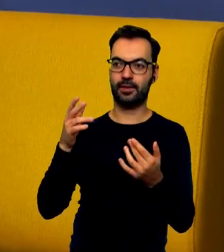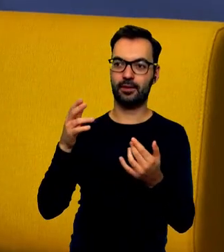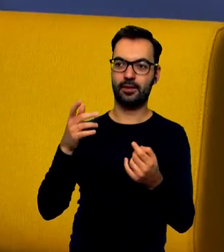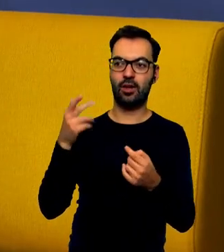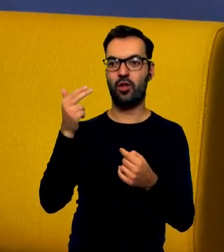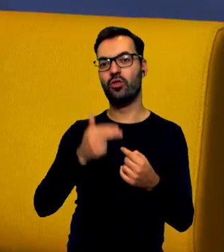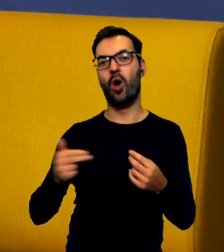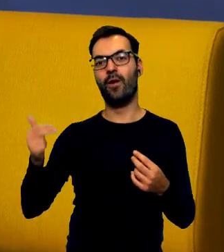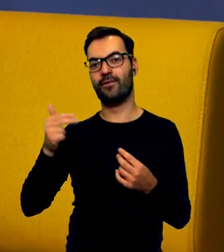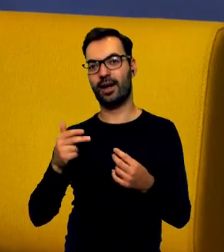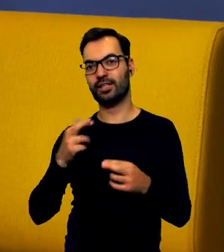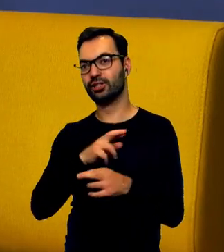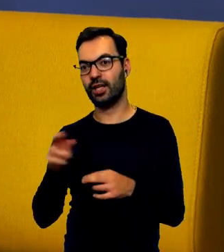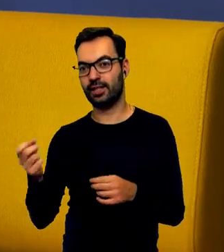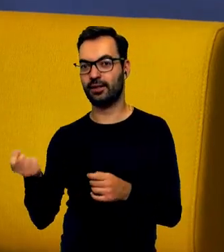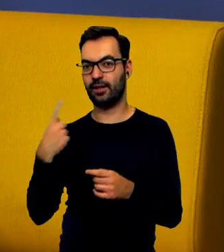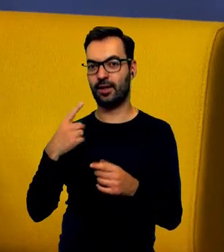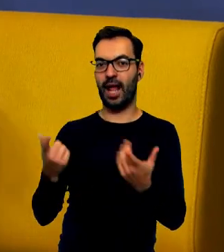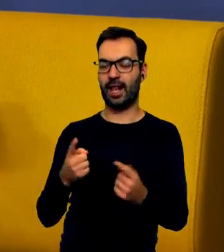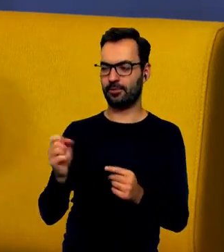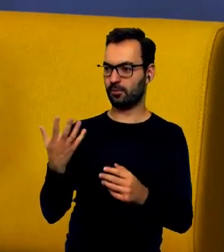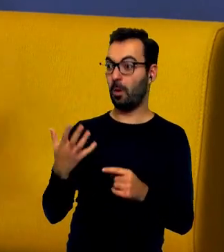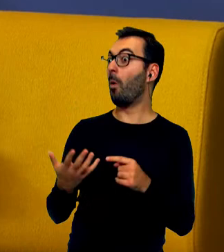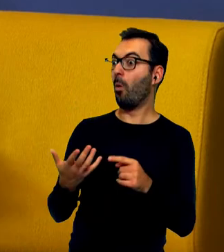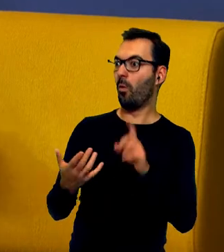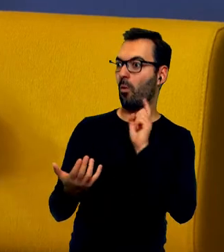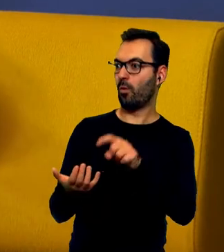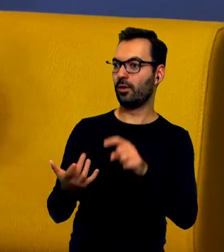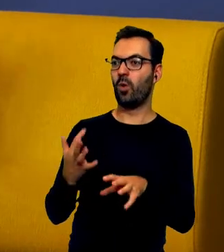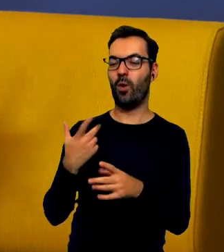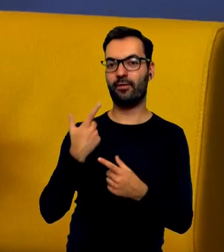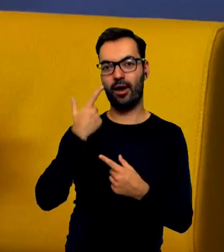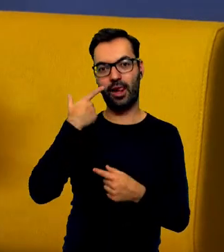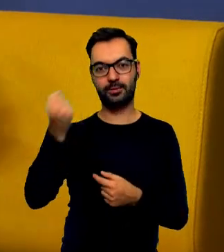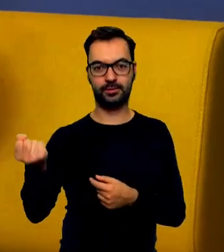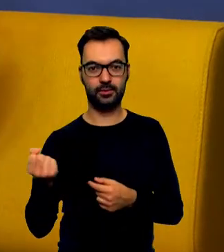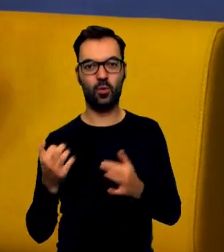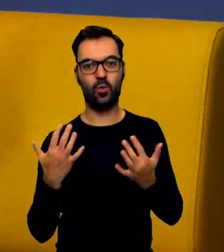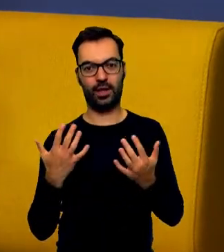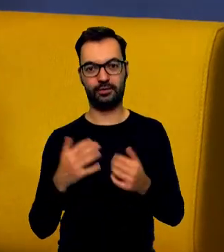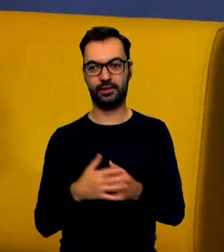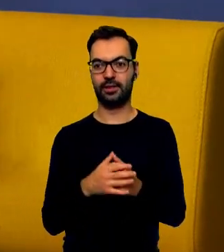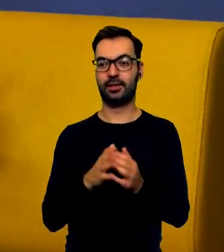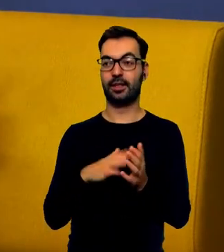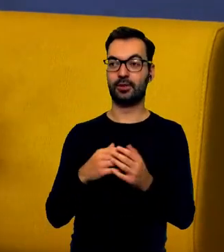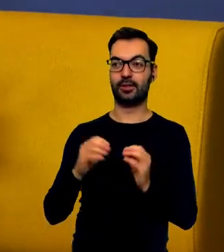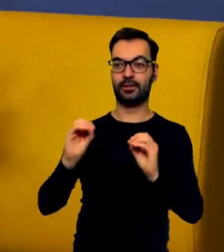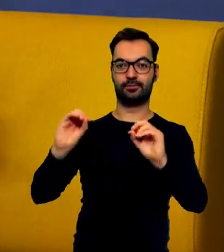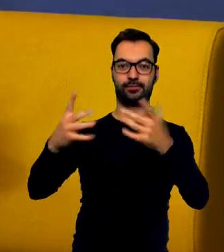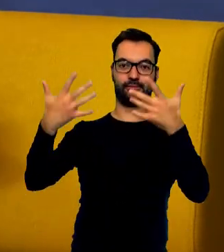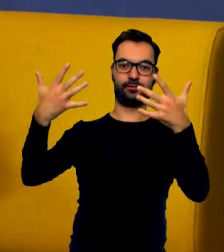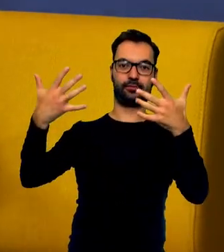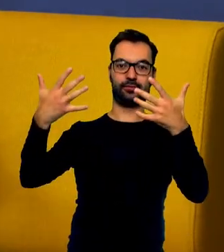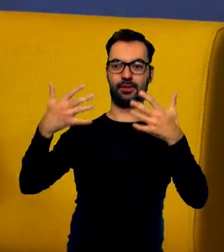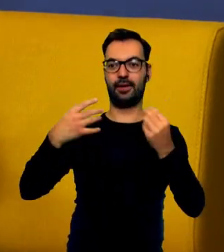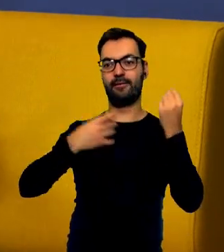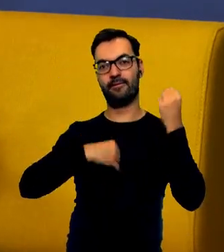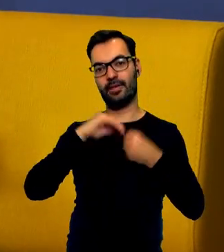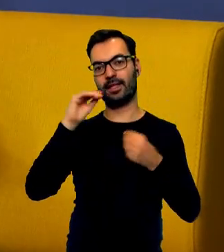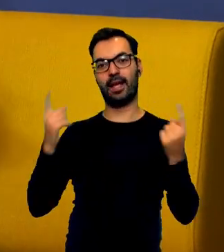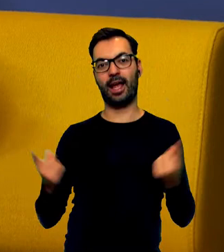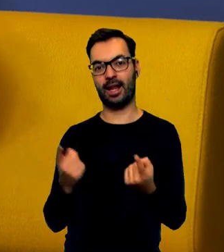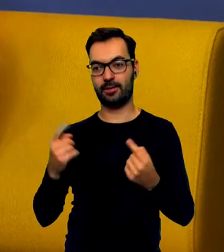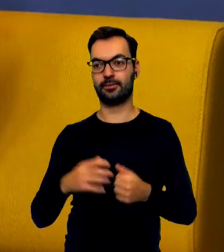po jakieś towary, które mu się podsuwa, łatwiej go przyciągnąć i na przykład wyświetlić mu w tym czasie